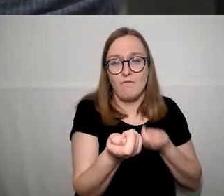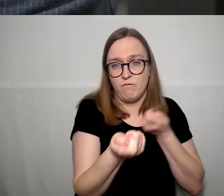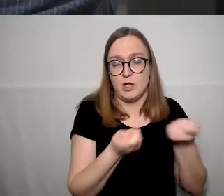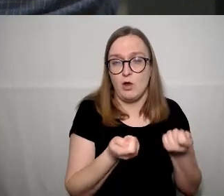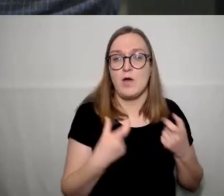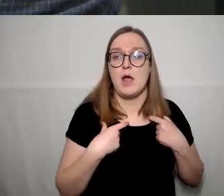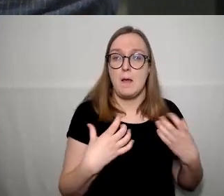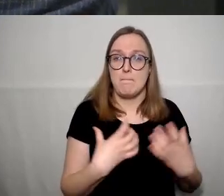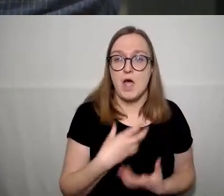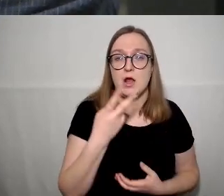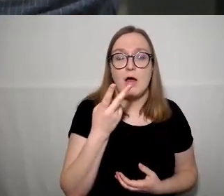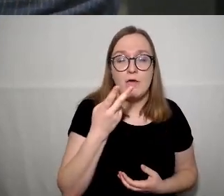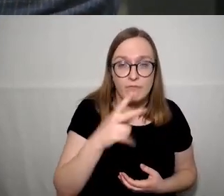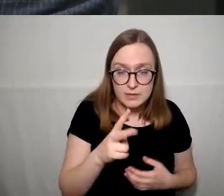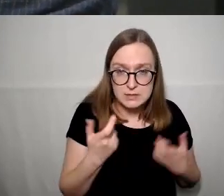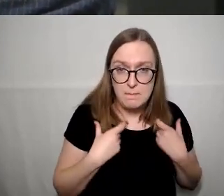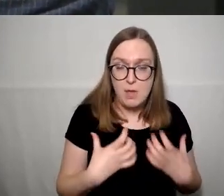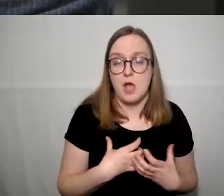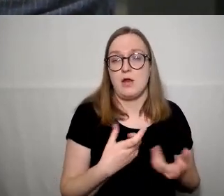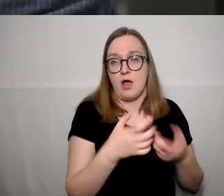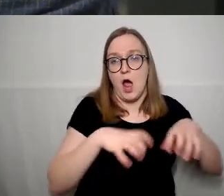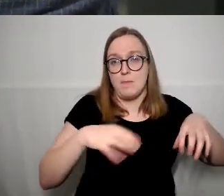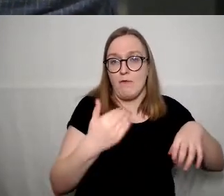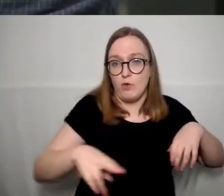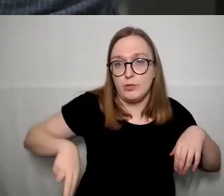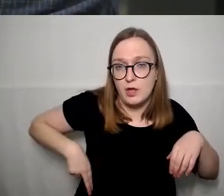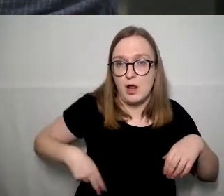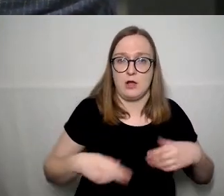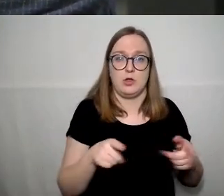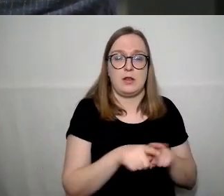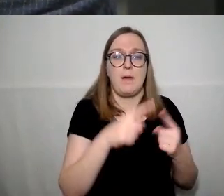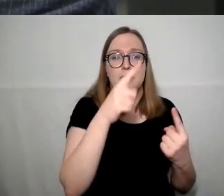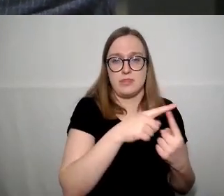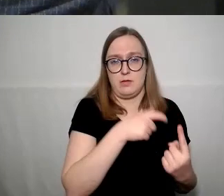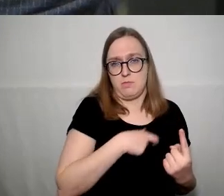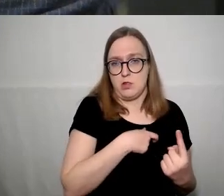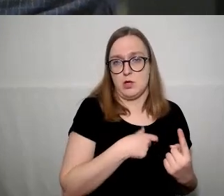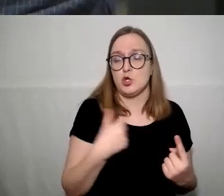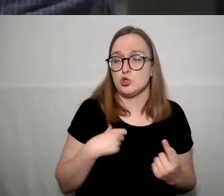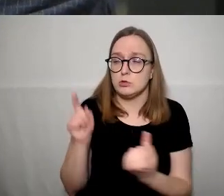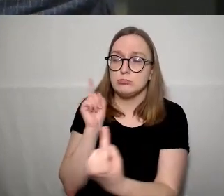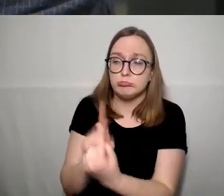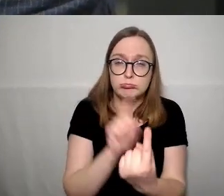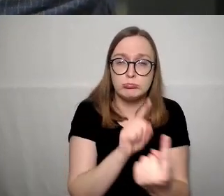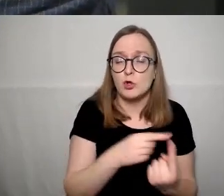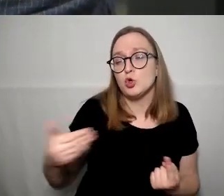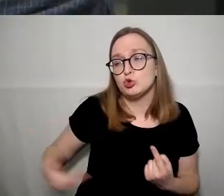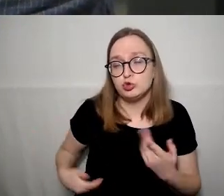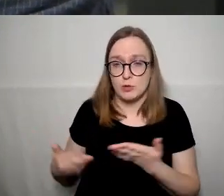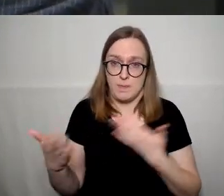administracijos vadovai ir savivaldybės tarybos nariai. Tai mes esam įsipareigoję,